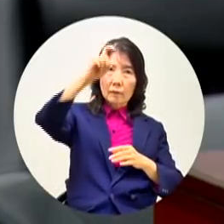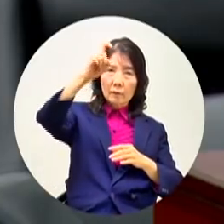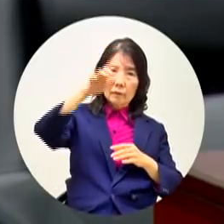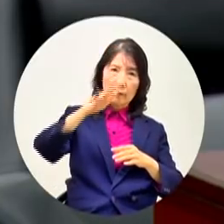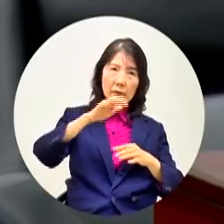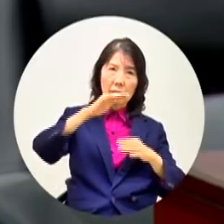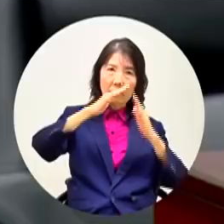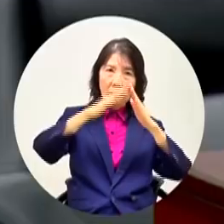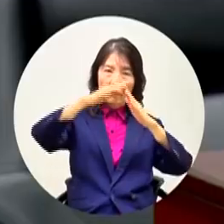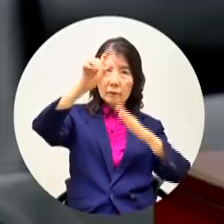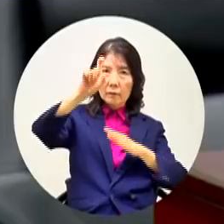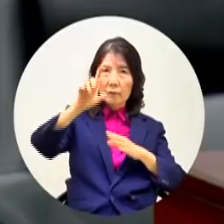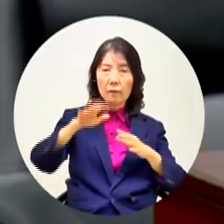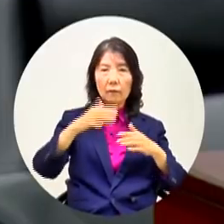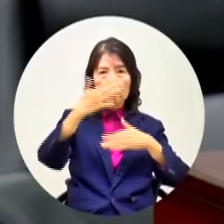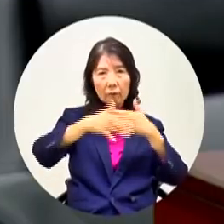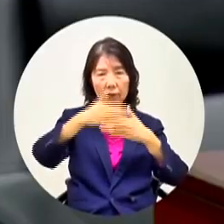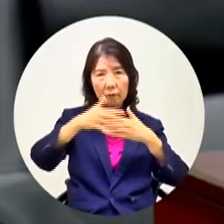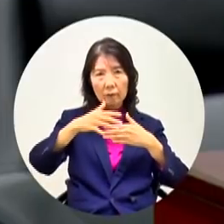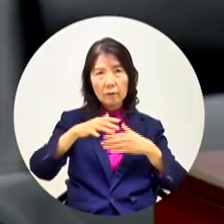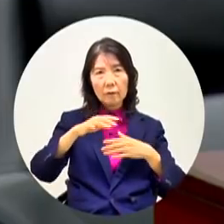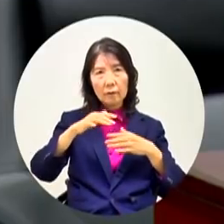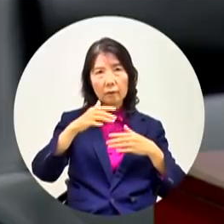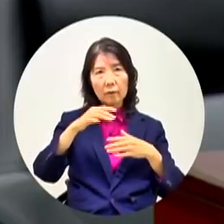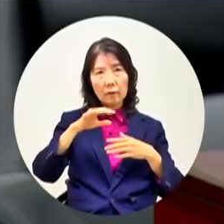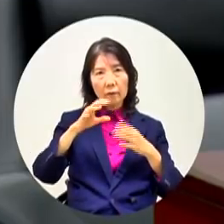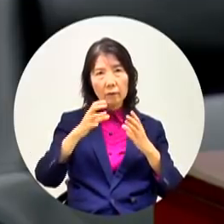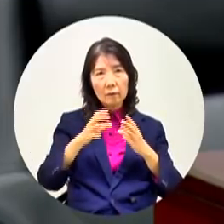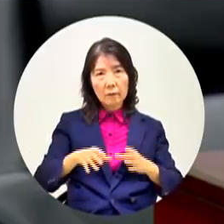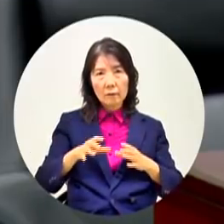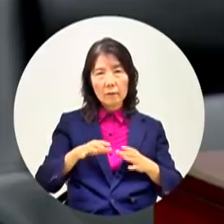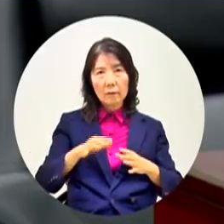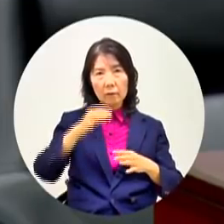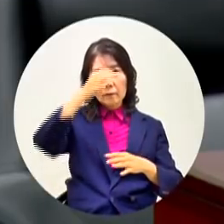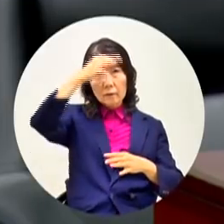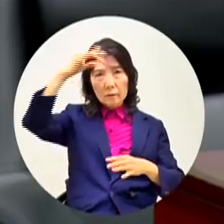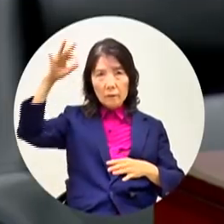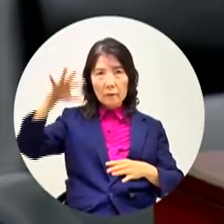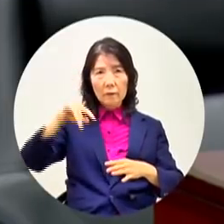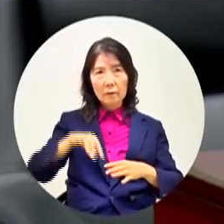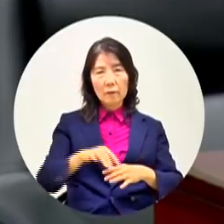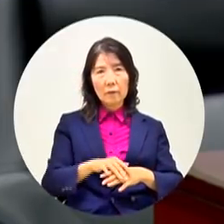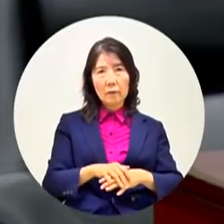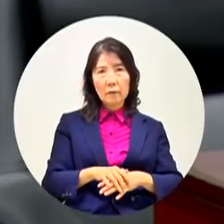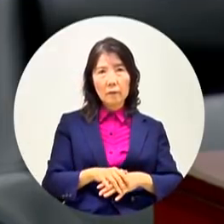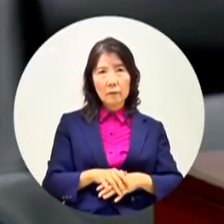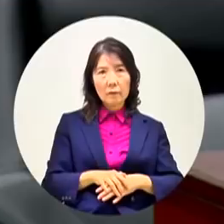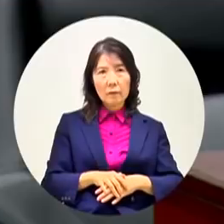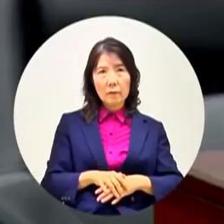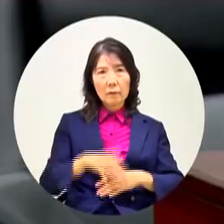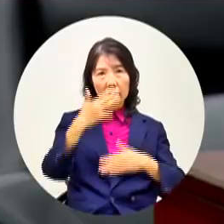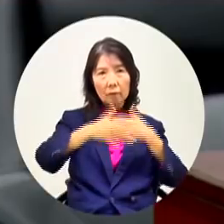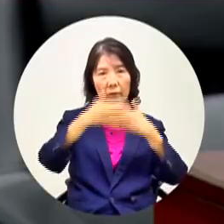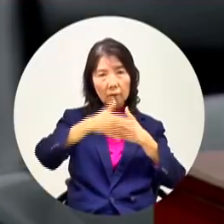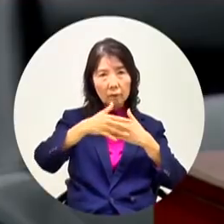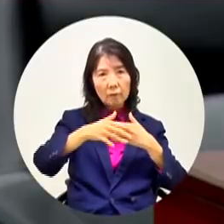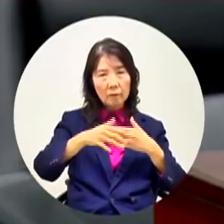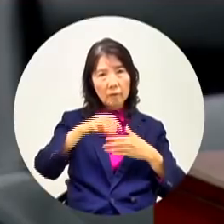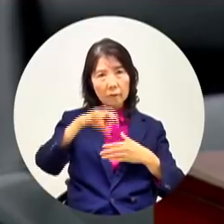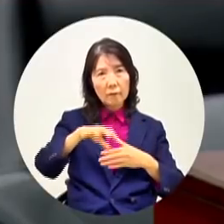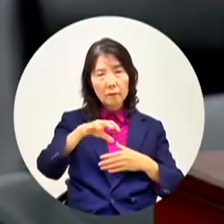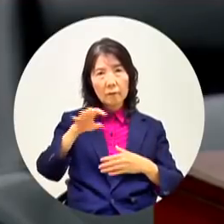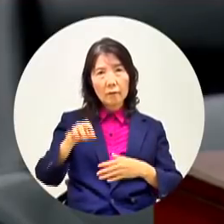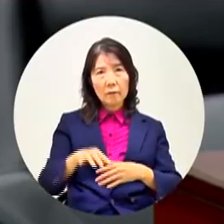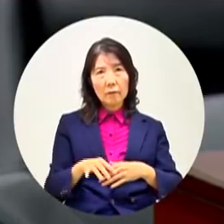的电影有可能凤山，可能咱的凤山的电影院，可能若凤山以